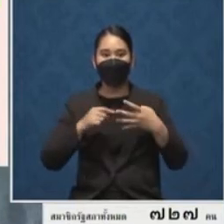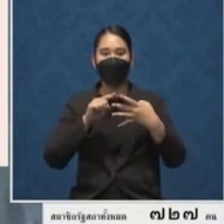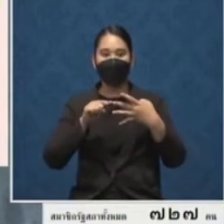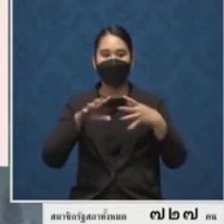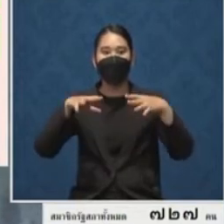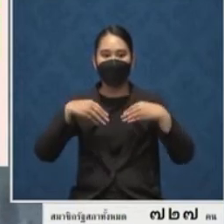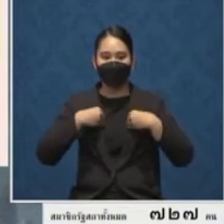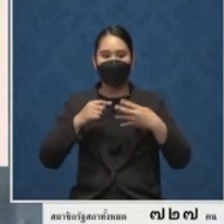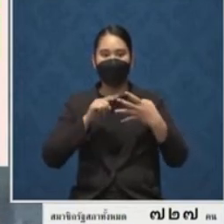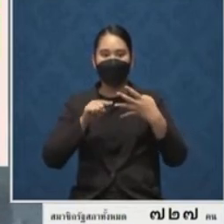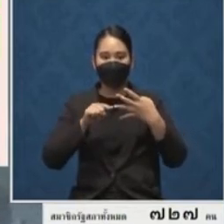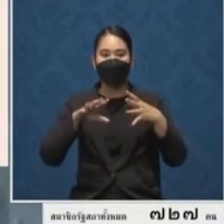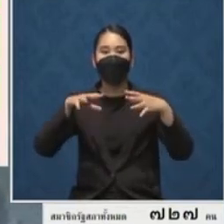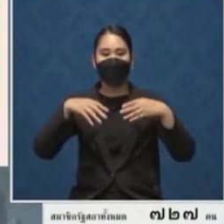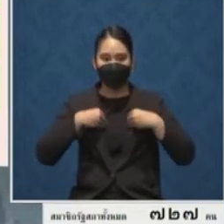รับหลักการ